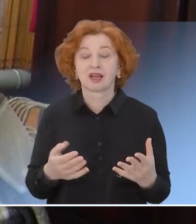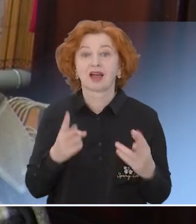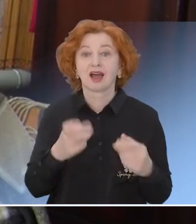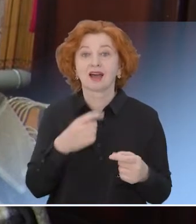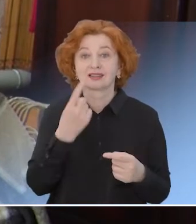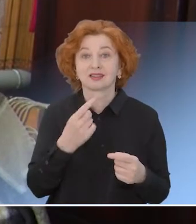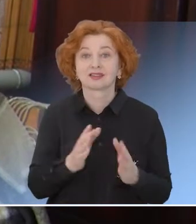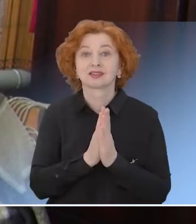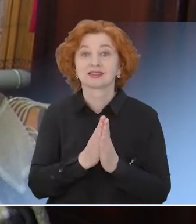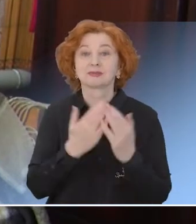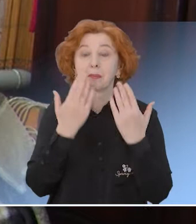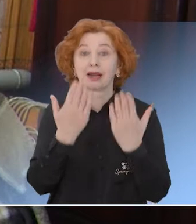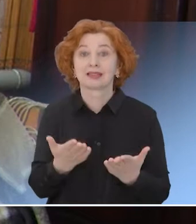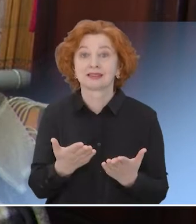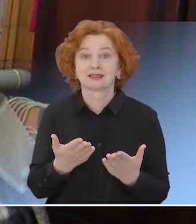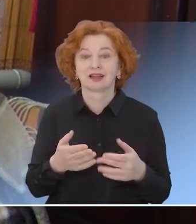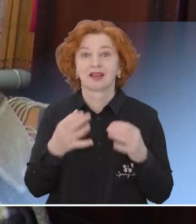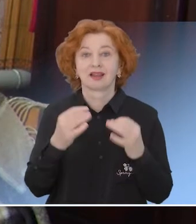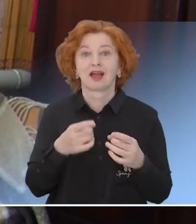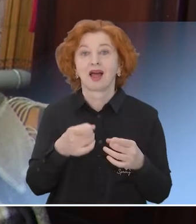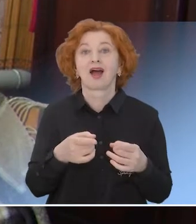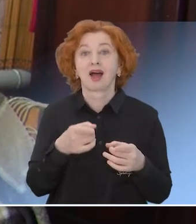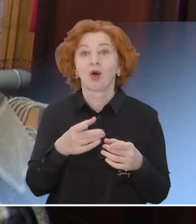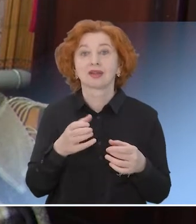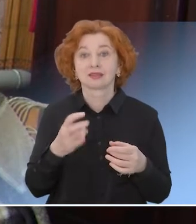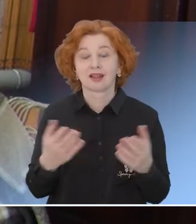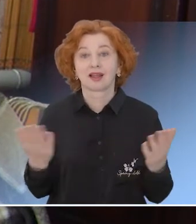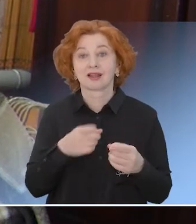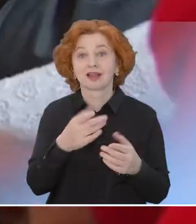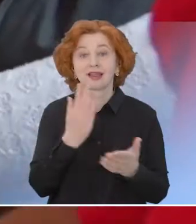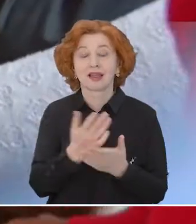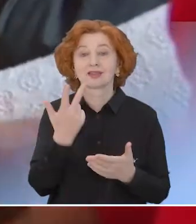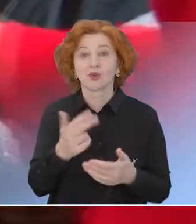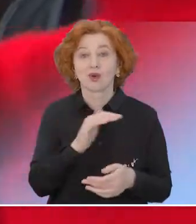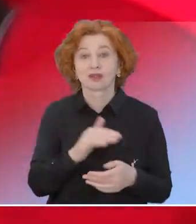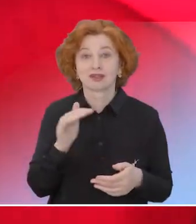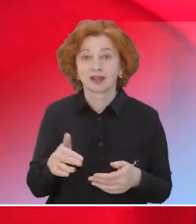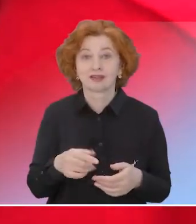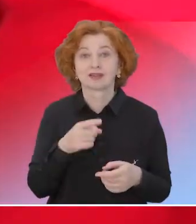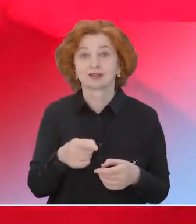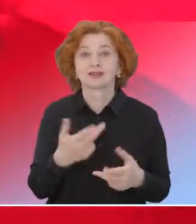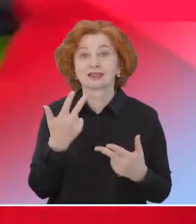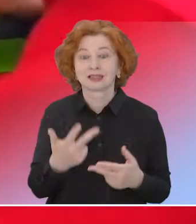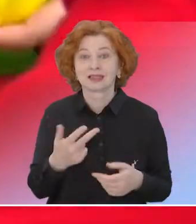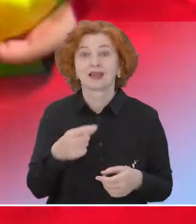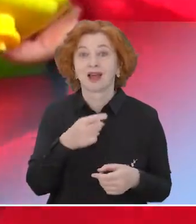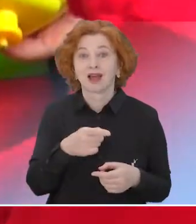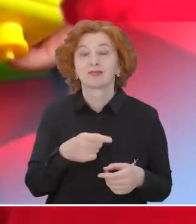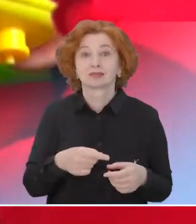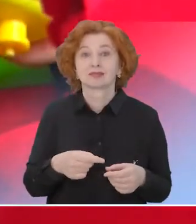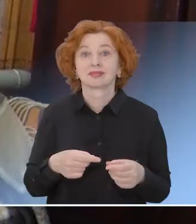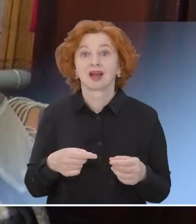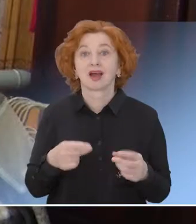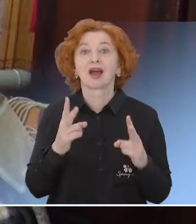просто... так сказать, спросили. Говорит, Оксан, вот есть 3 деток, 4 года, 3 года и